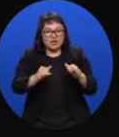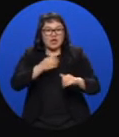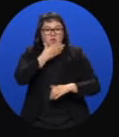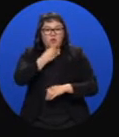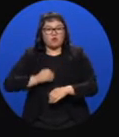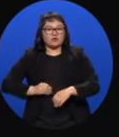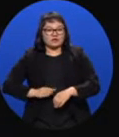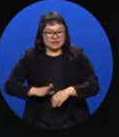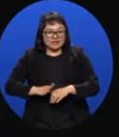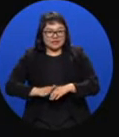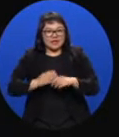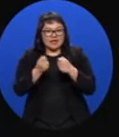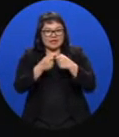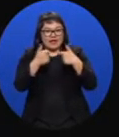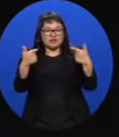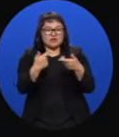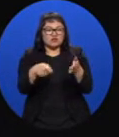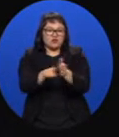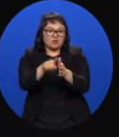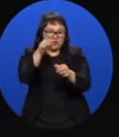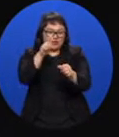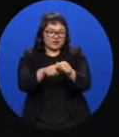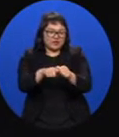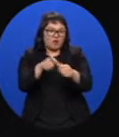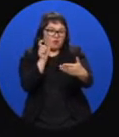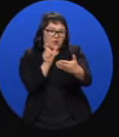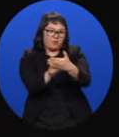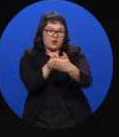복지 향상을 목적으로 한다라고 되어 있는데